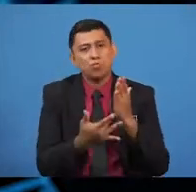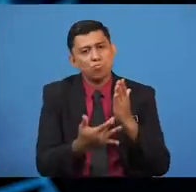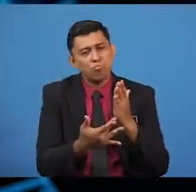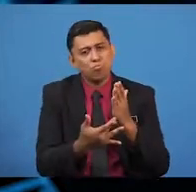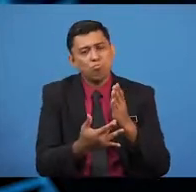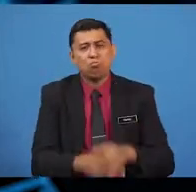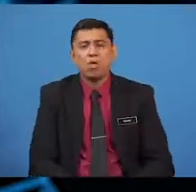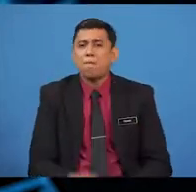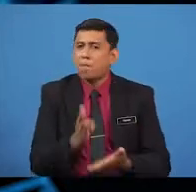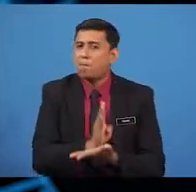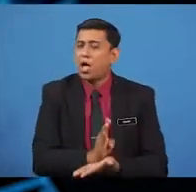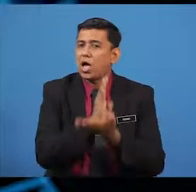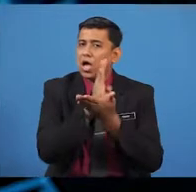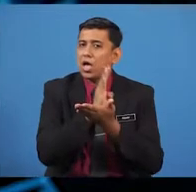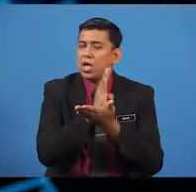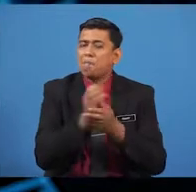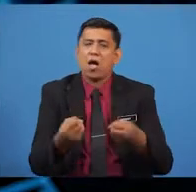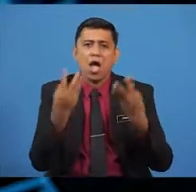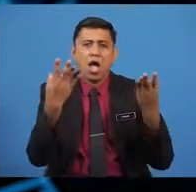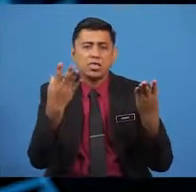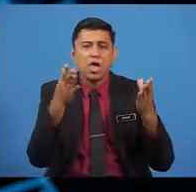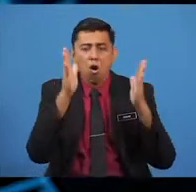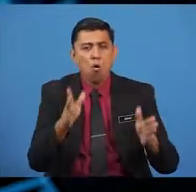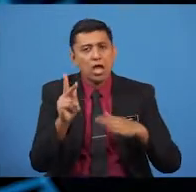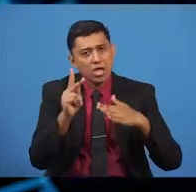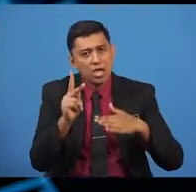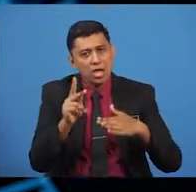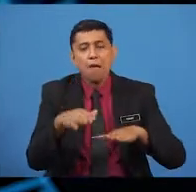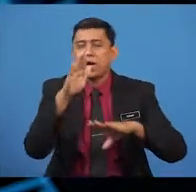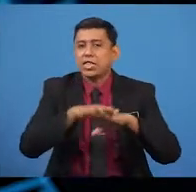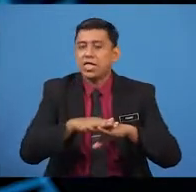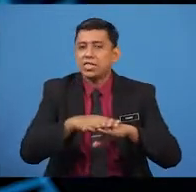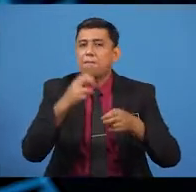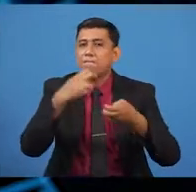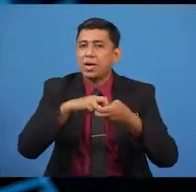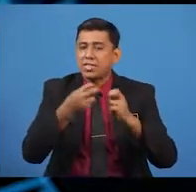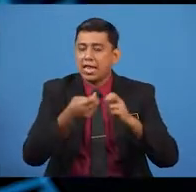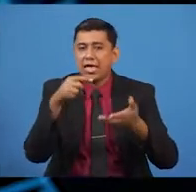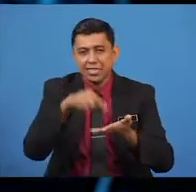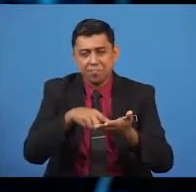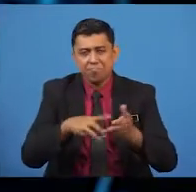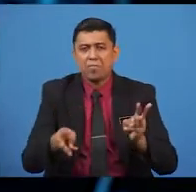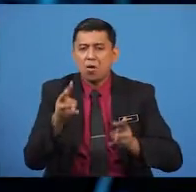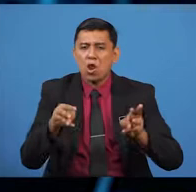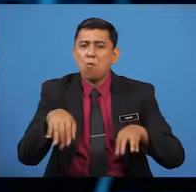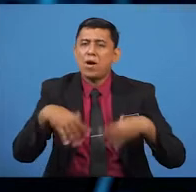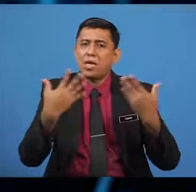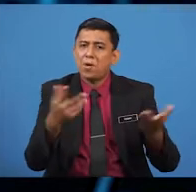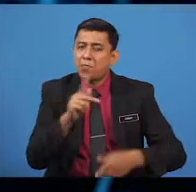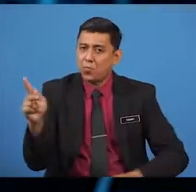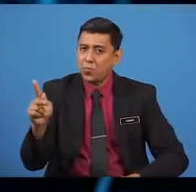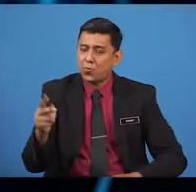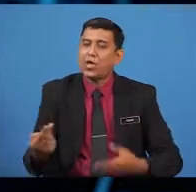teknologi telah boleh membantu ramai pasangan untuk mengatasi masalah ini. Walau